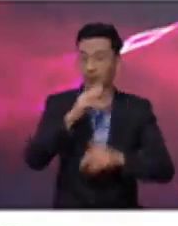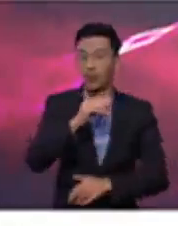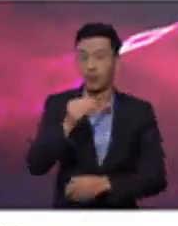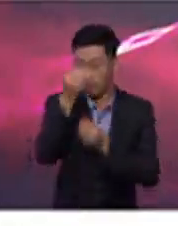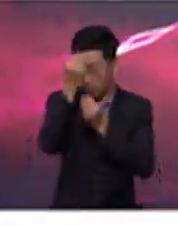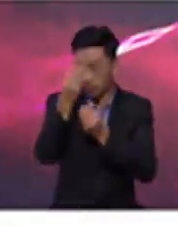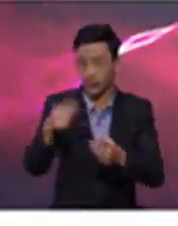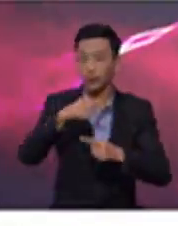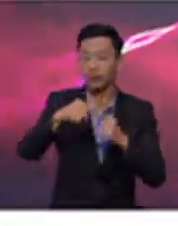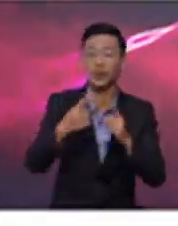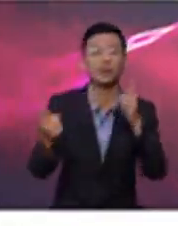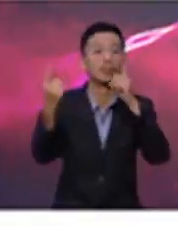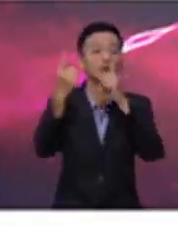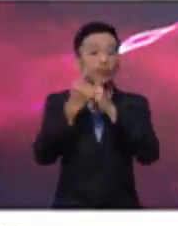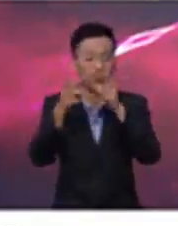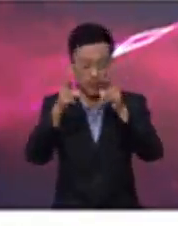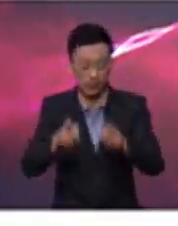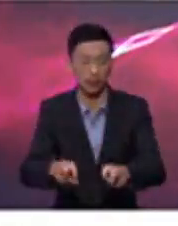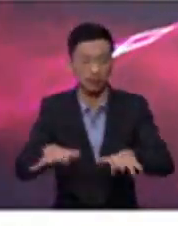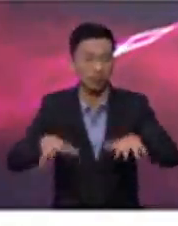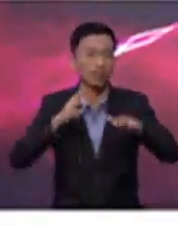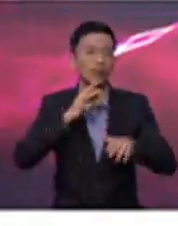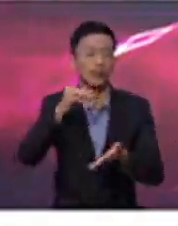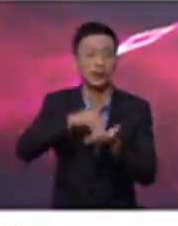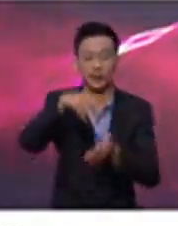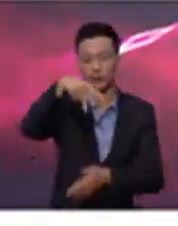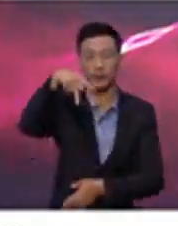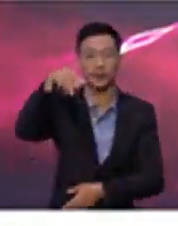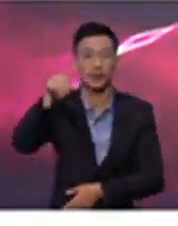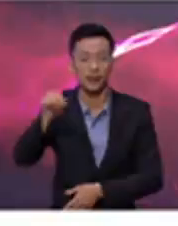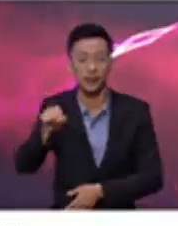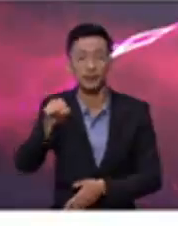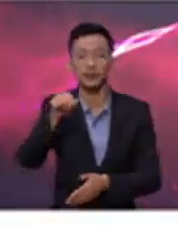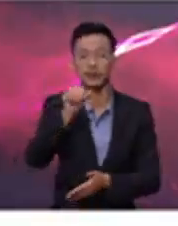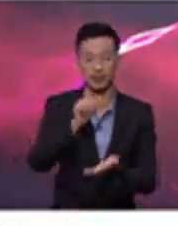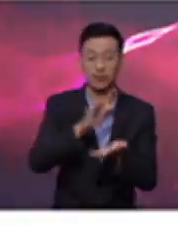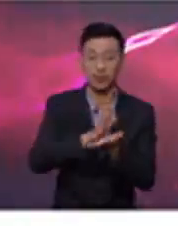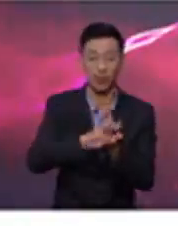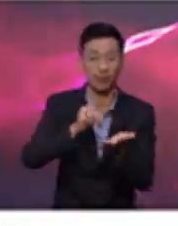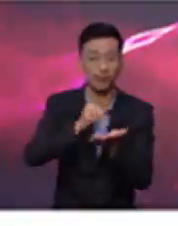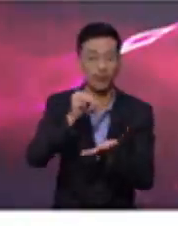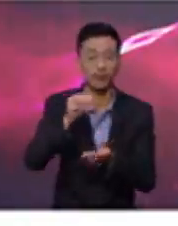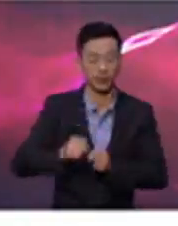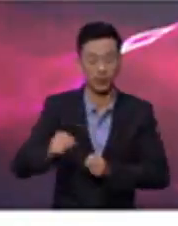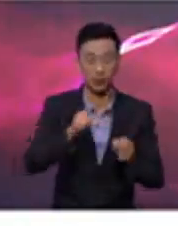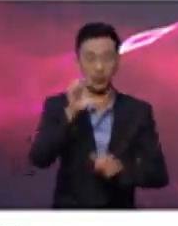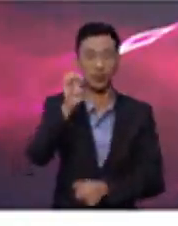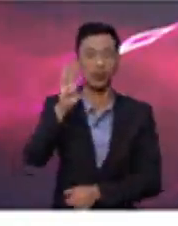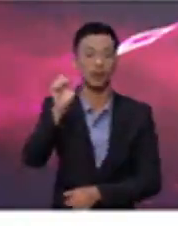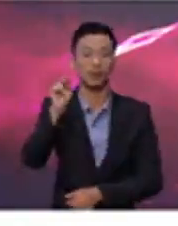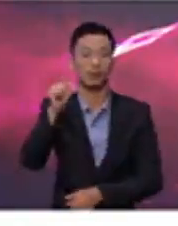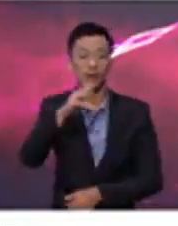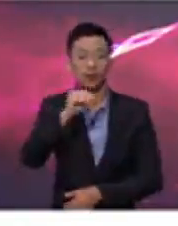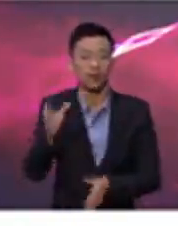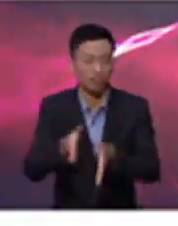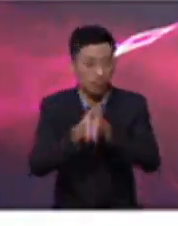menyantuni mangsa banjir yang ditempatkan di pusat pemindahan sementara PPS SMK Sungai lembing Baginda turut meminta agar pihak